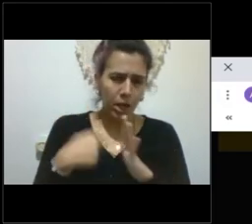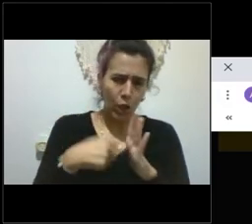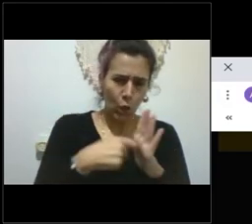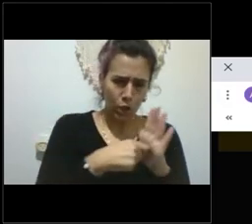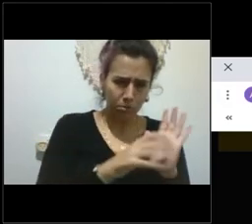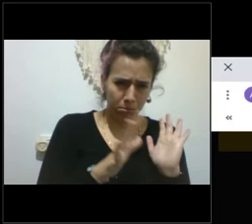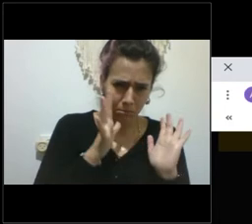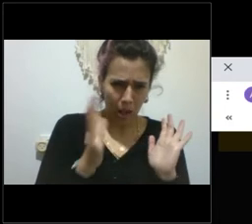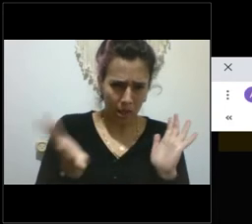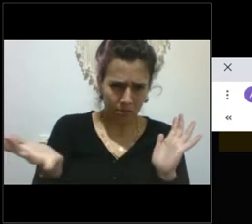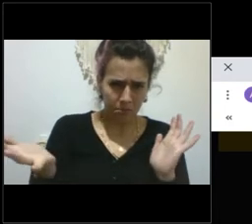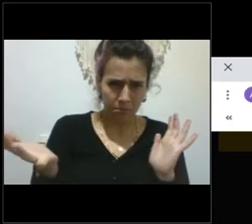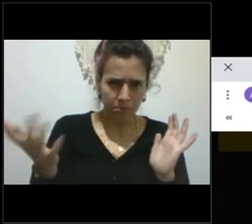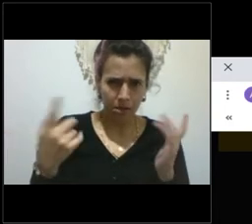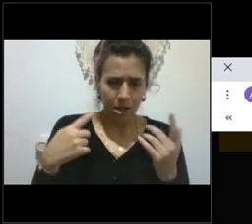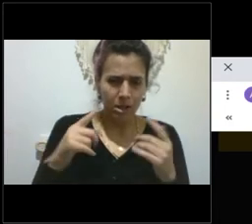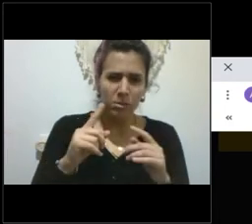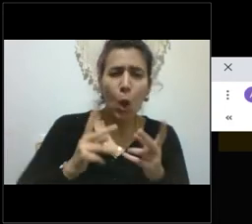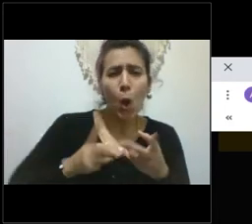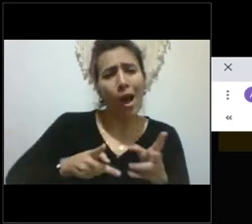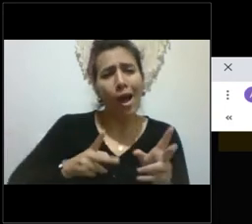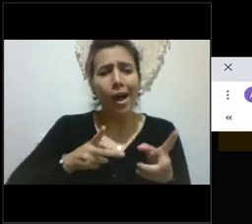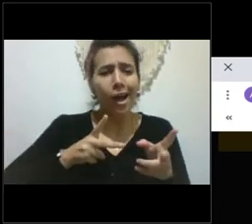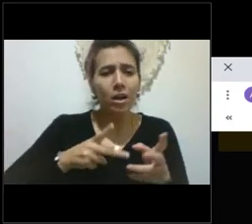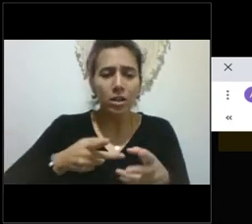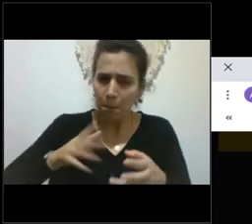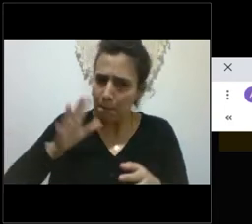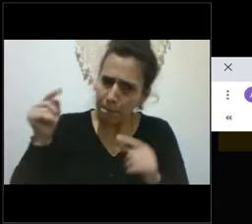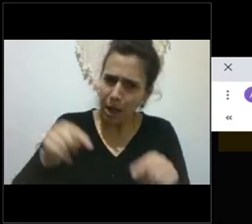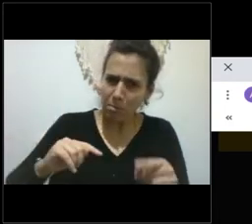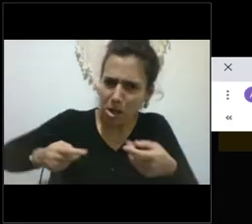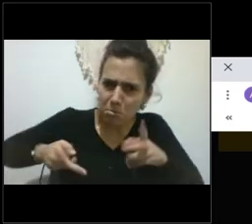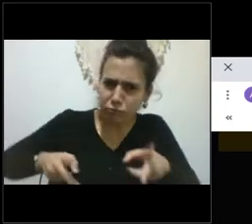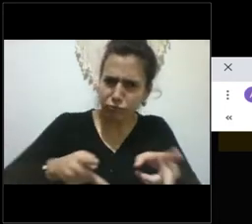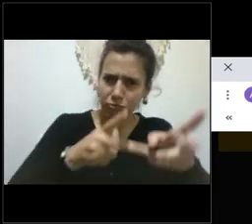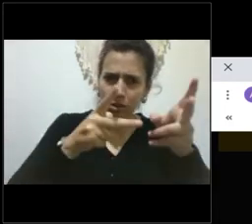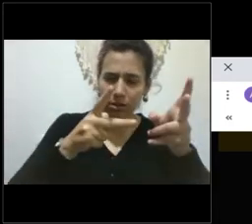באים פה למרתון. אני מדבר לא על הקורס, אני מדבר על הגישה שלכם לנדלן.